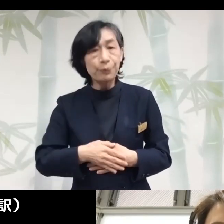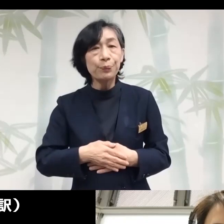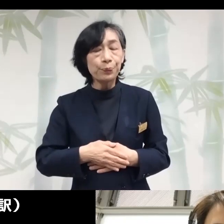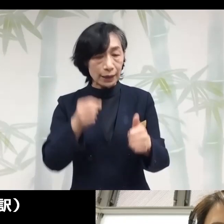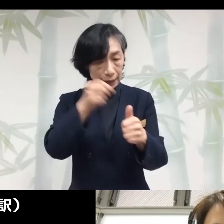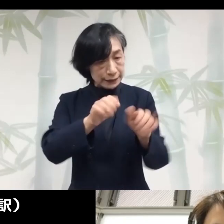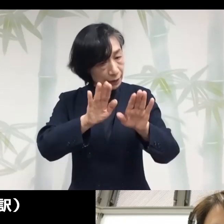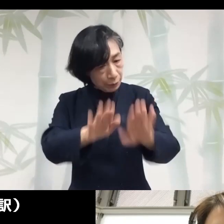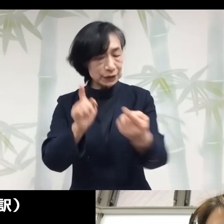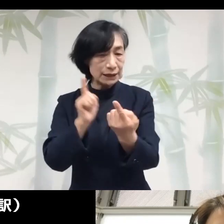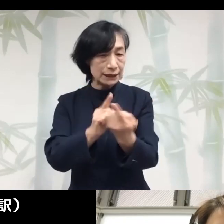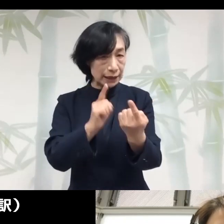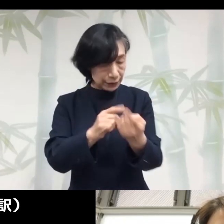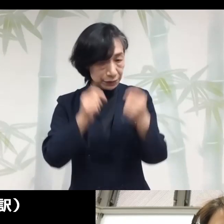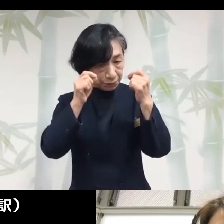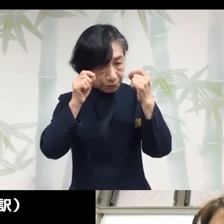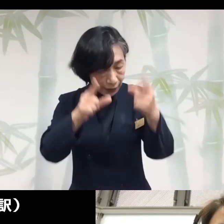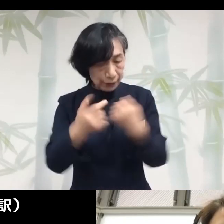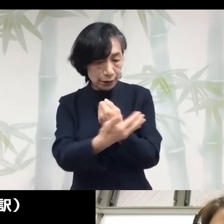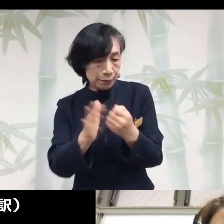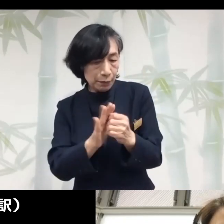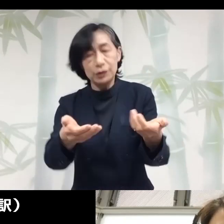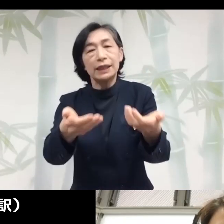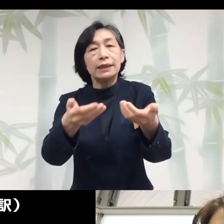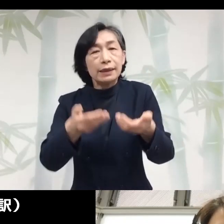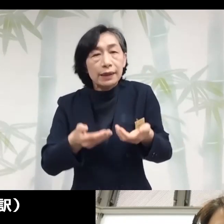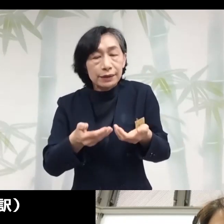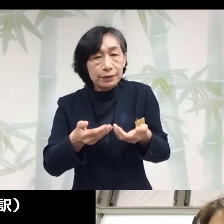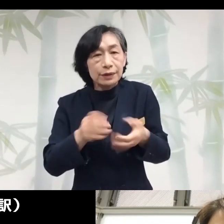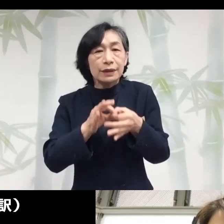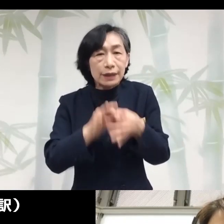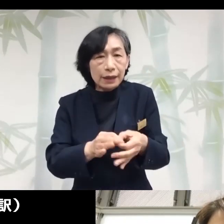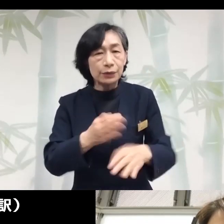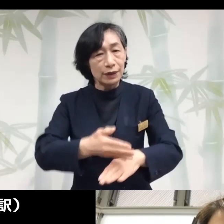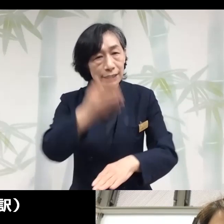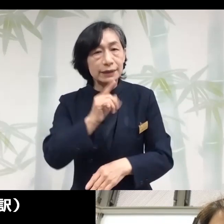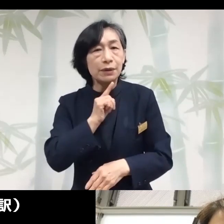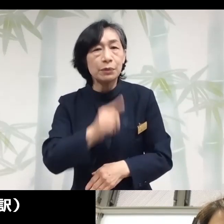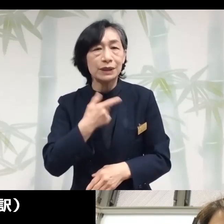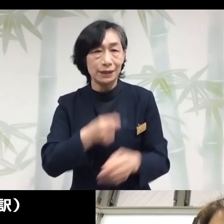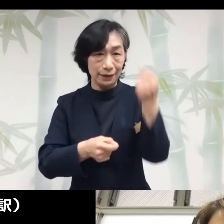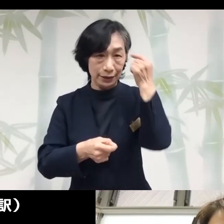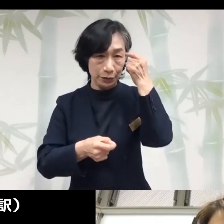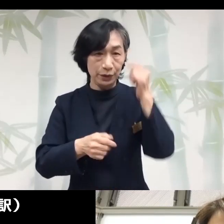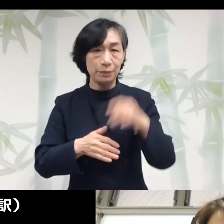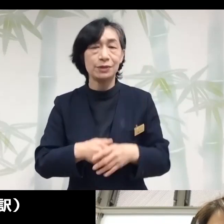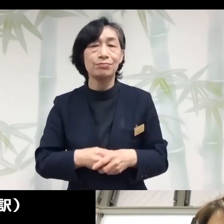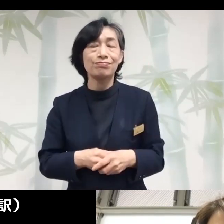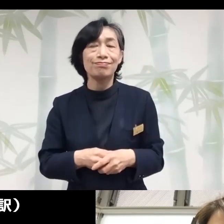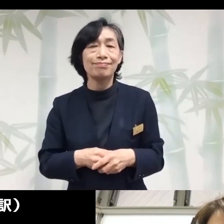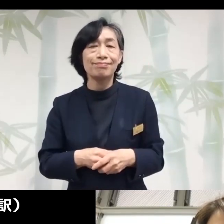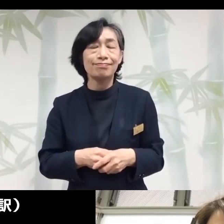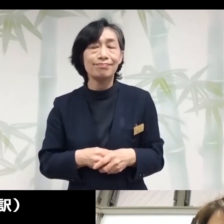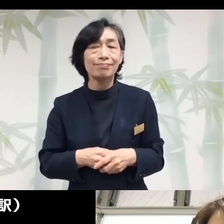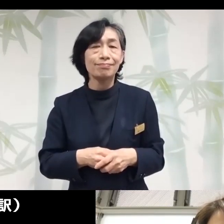防止に対する高い意識を守っていただいているおかげではないかというふうに感謝を申し上げたいと思います。ただ